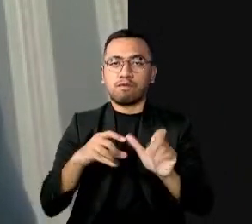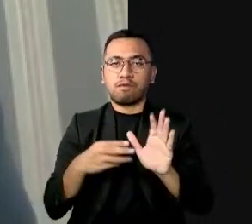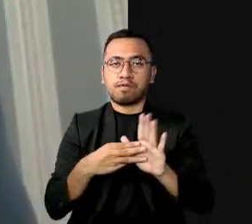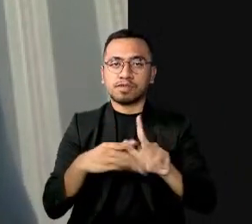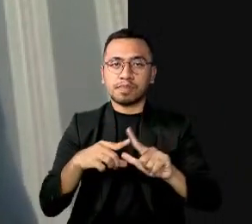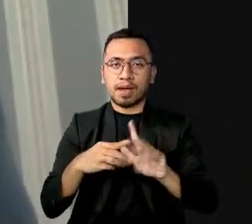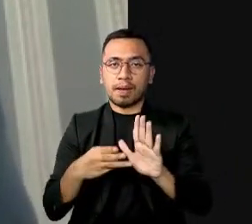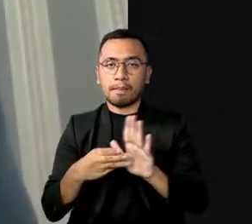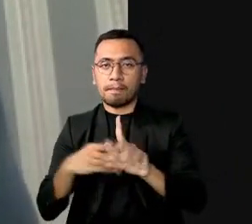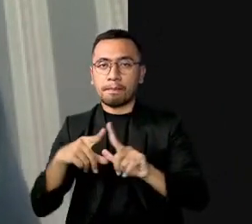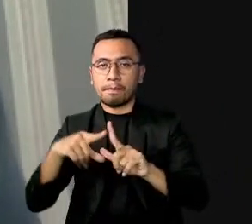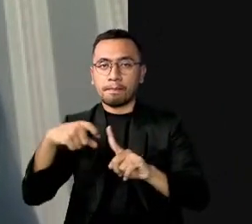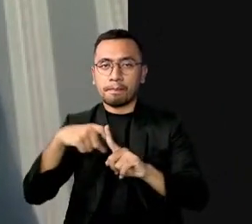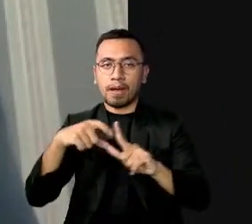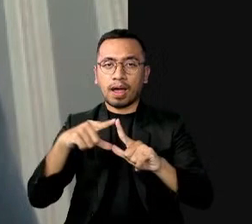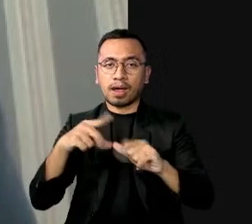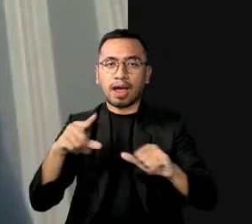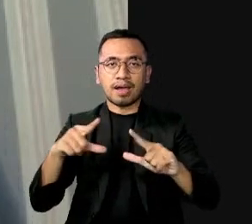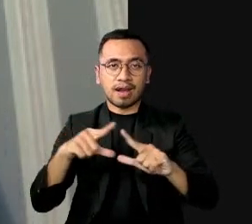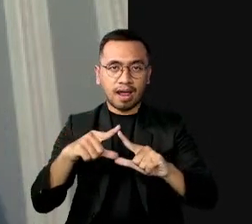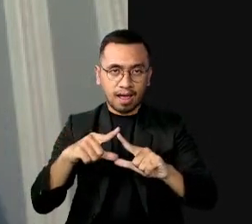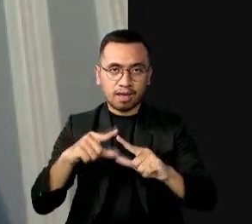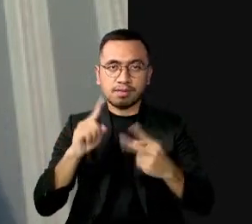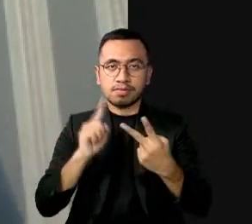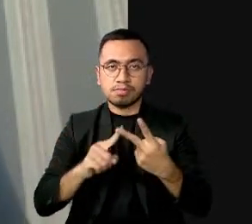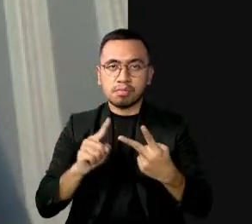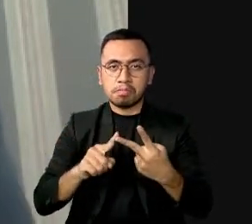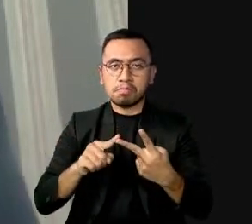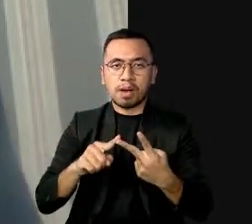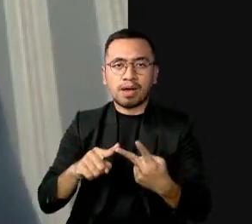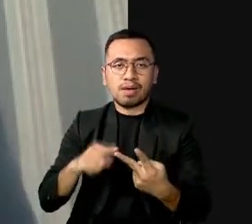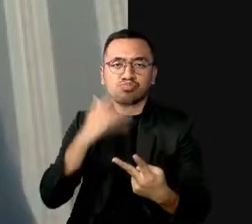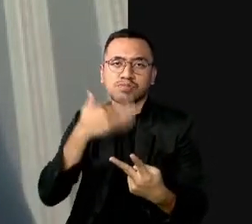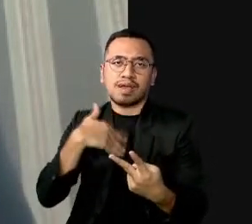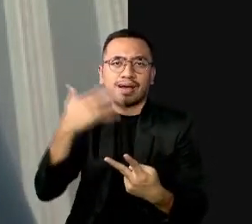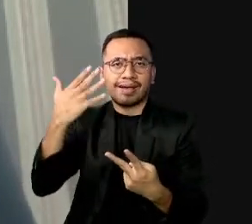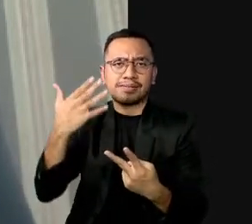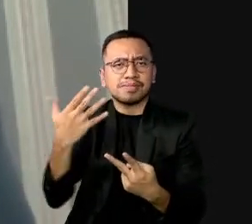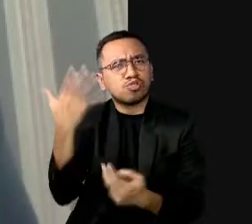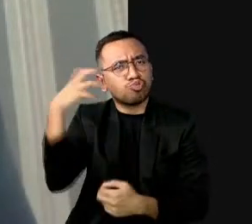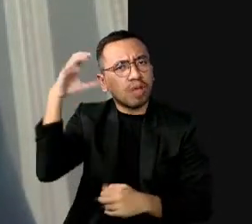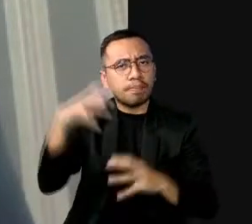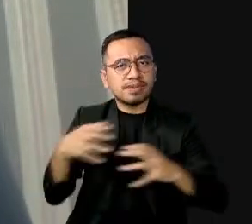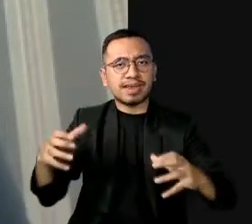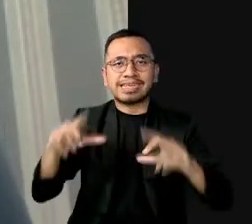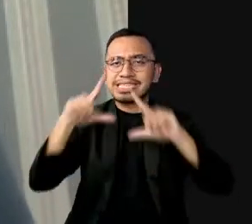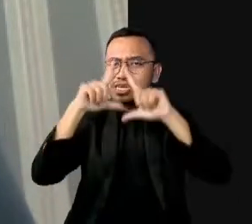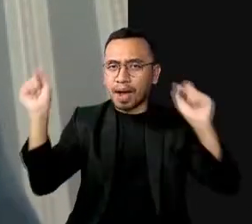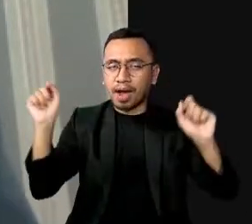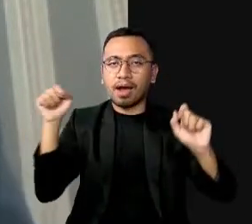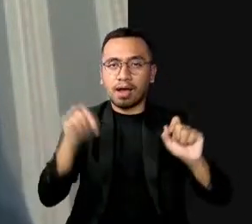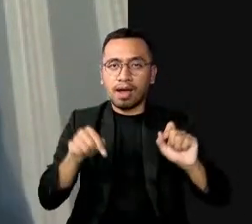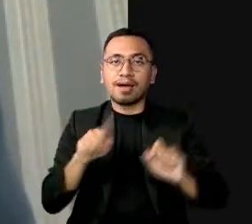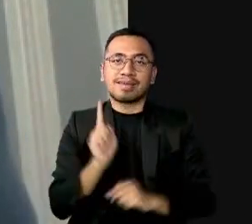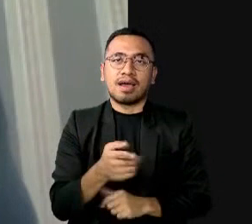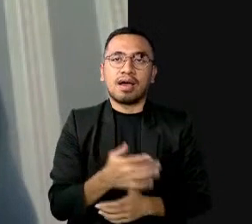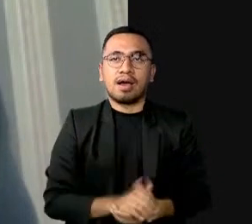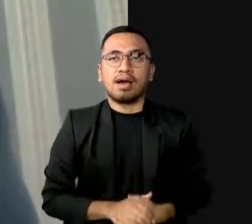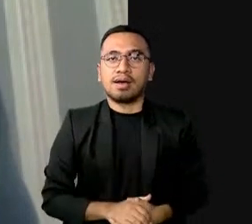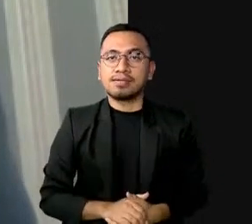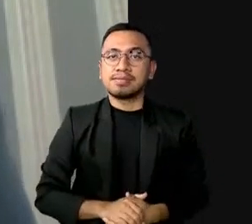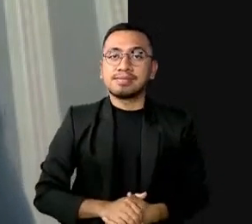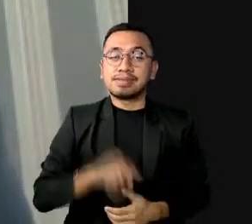juga di PRJ pusat studi Jepang Universitas Indonesia kapasitas totalnya 160 tempat tidur dan saat ini sedang